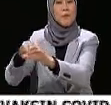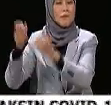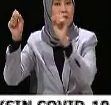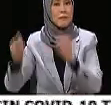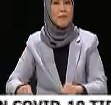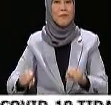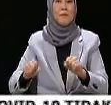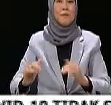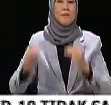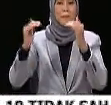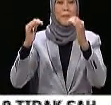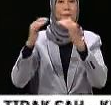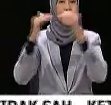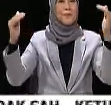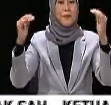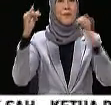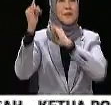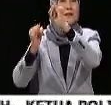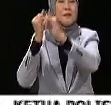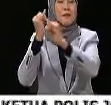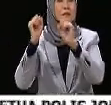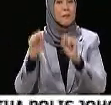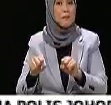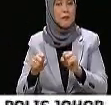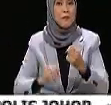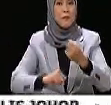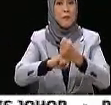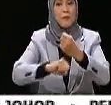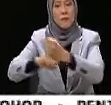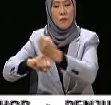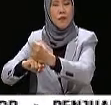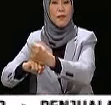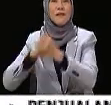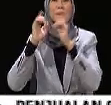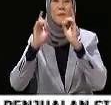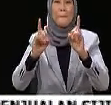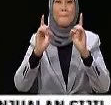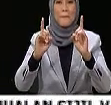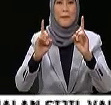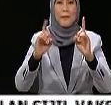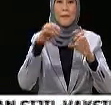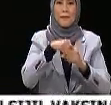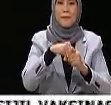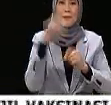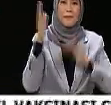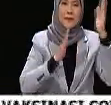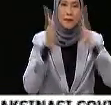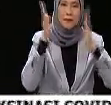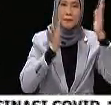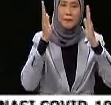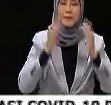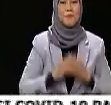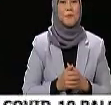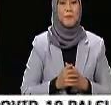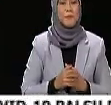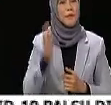untuk mereka juga boleh menyumbangkan kepada kepada perkembangan pendidikan di negara kita padahal ini mungkin